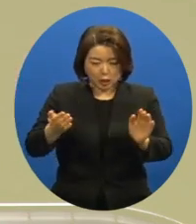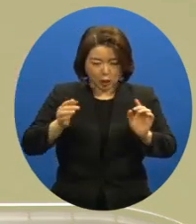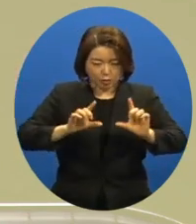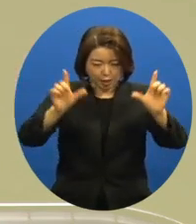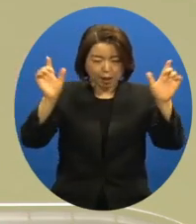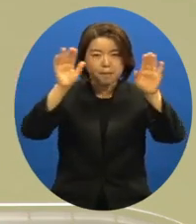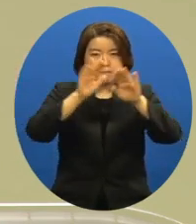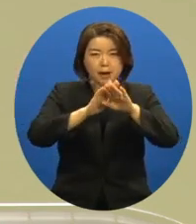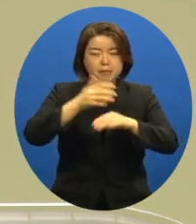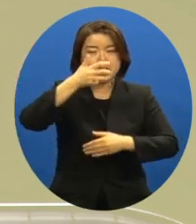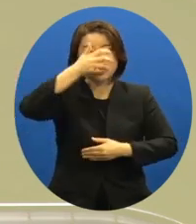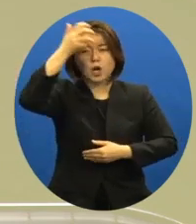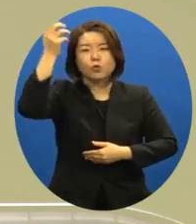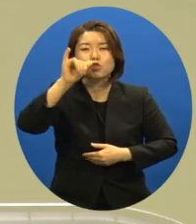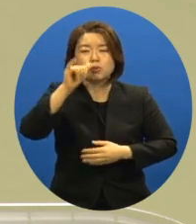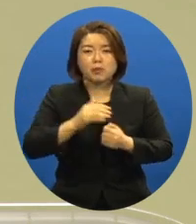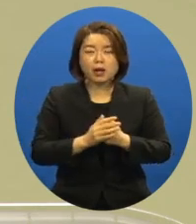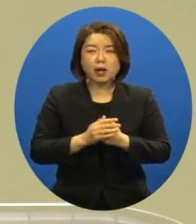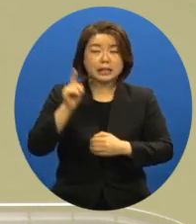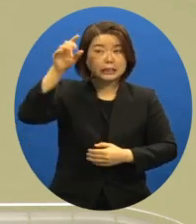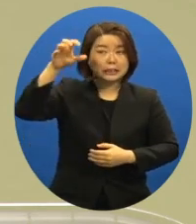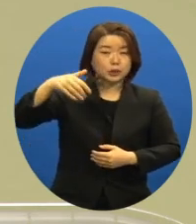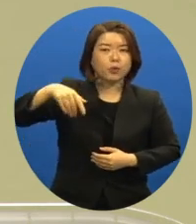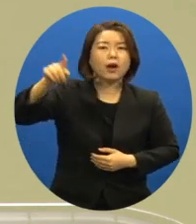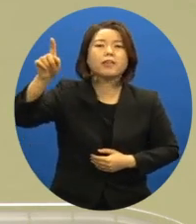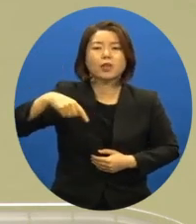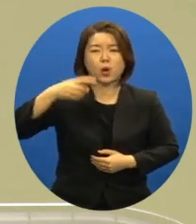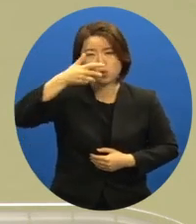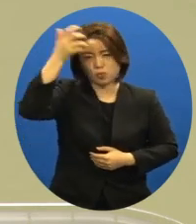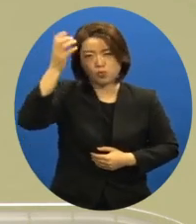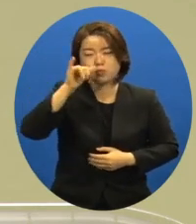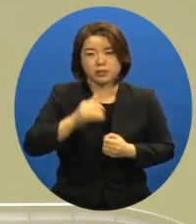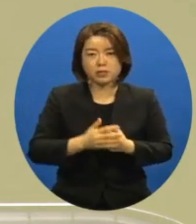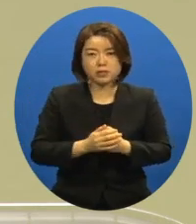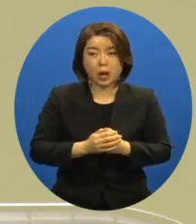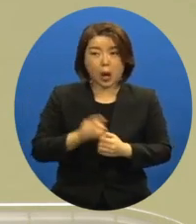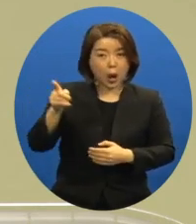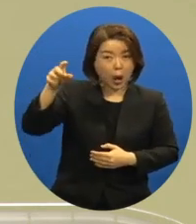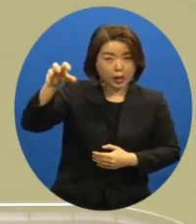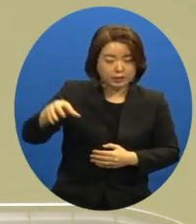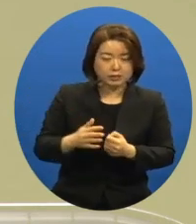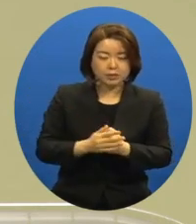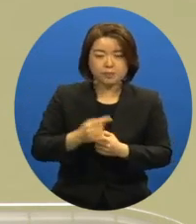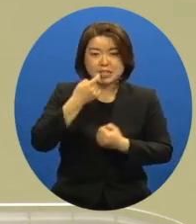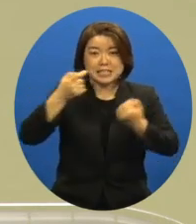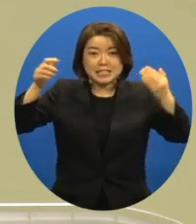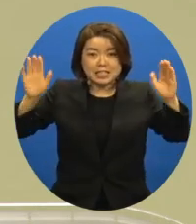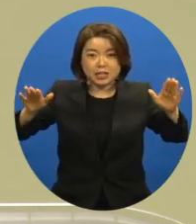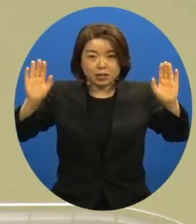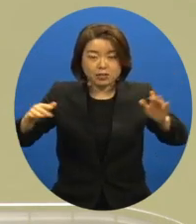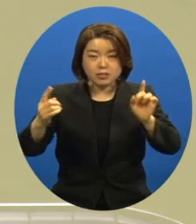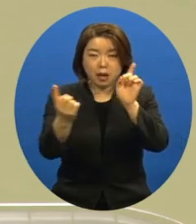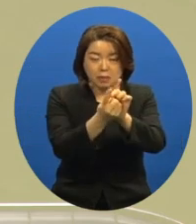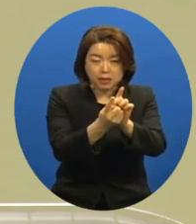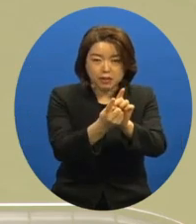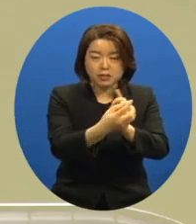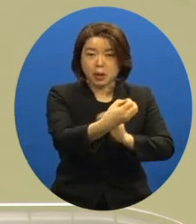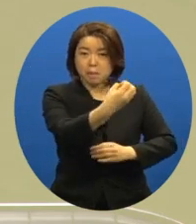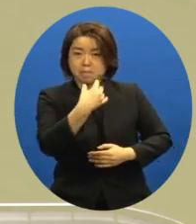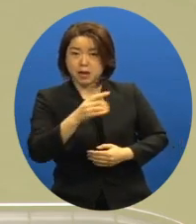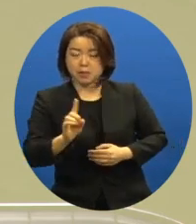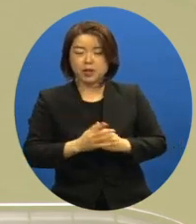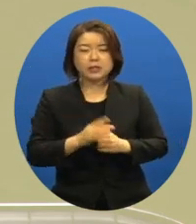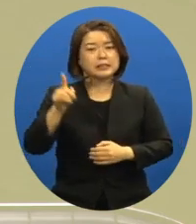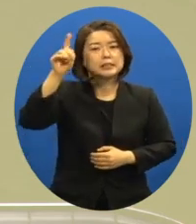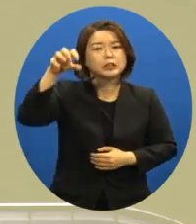꾸었는데 천국에 가보는 꿈을 꾸었습니다. 거기서 천사를 만났는데 천사가 그런 말을 하더랍니다. 이